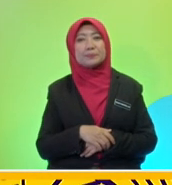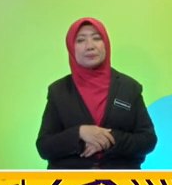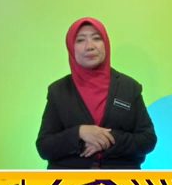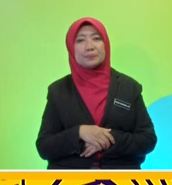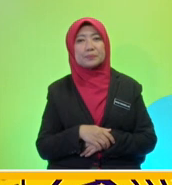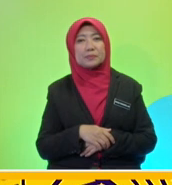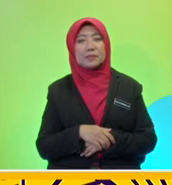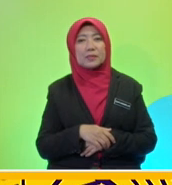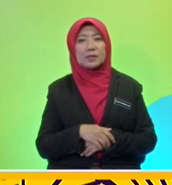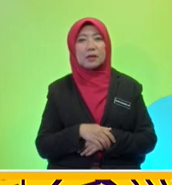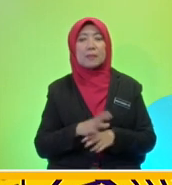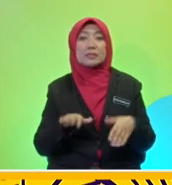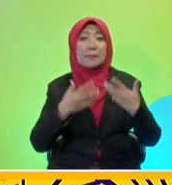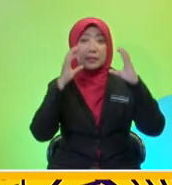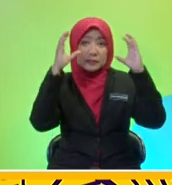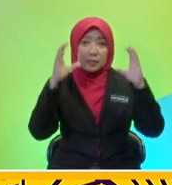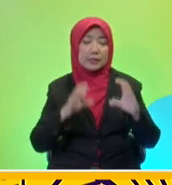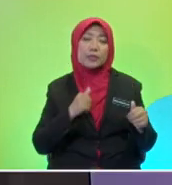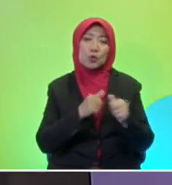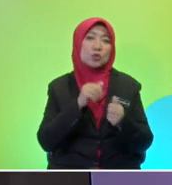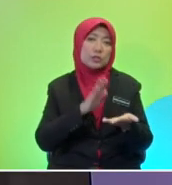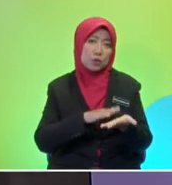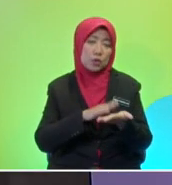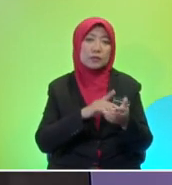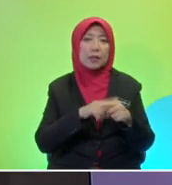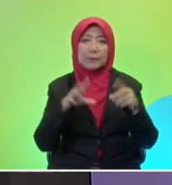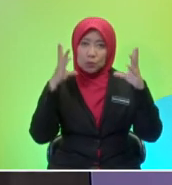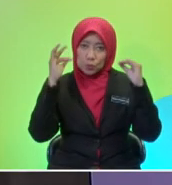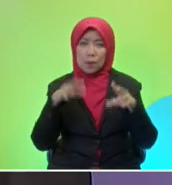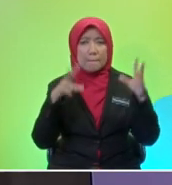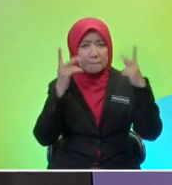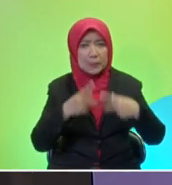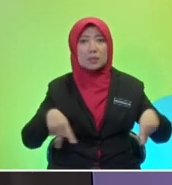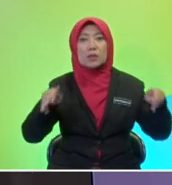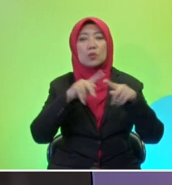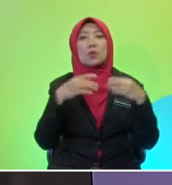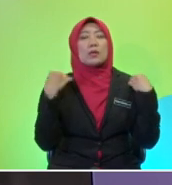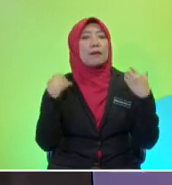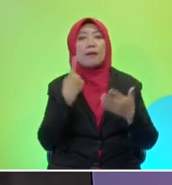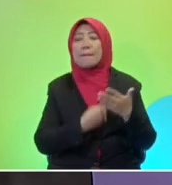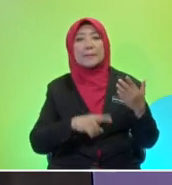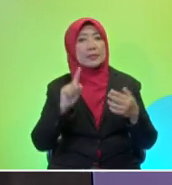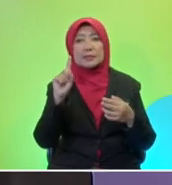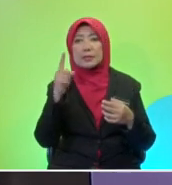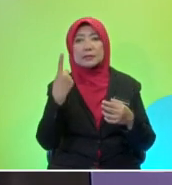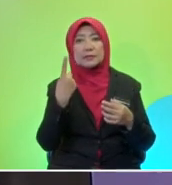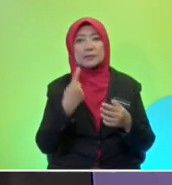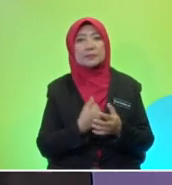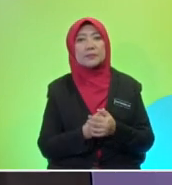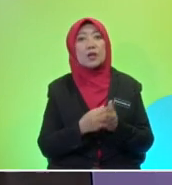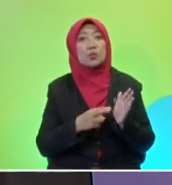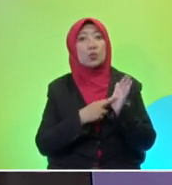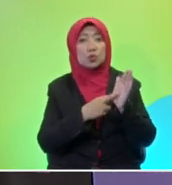sekolah tapi untuk guru memang perlu ada apa saja kaidah itu berbeda asalkan beda-beda di rujukan